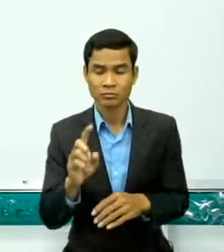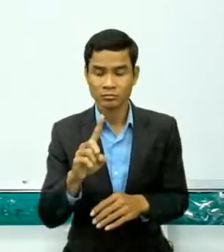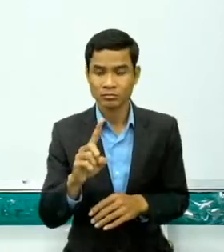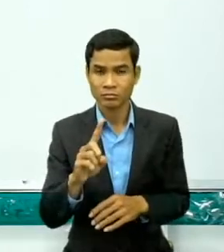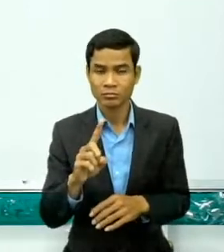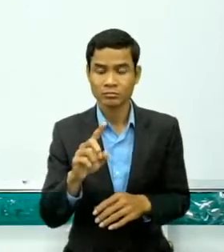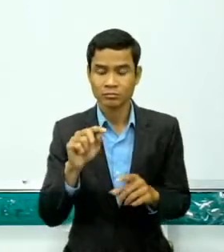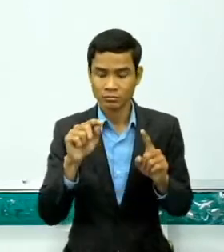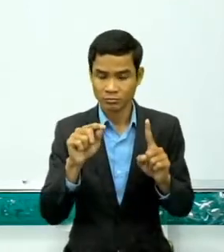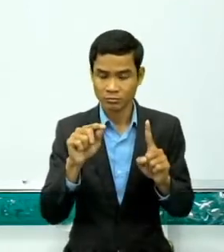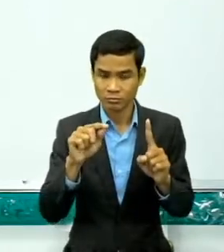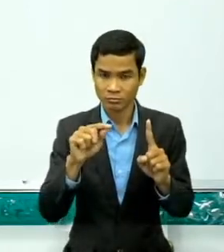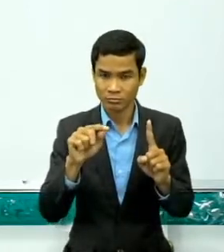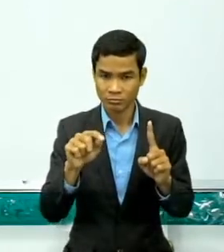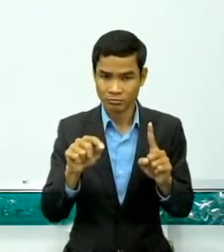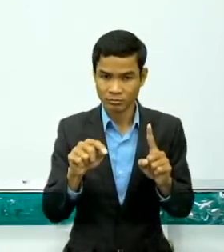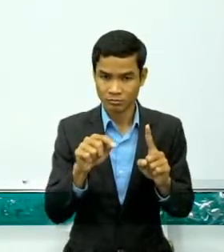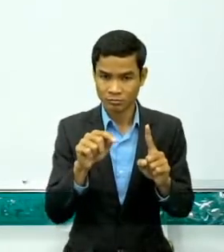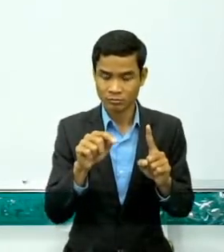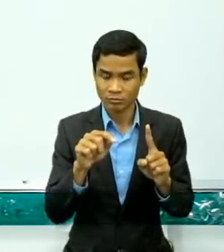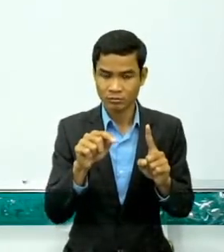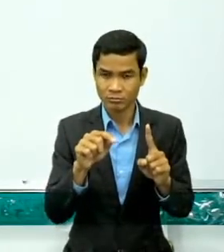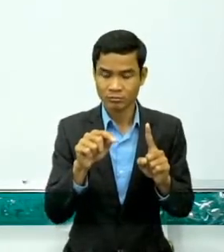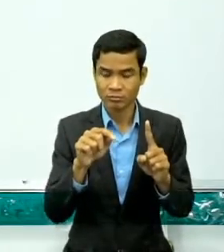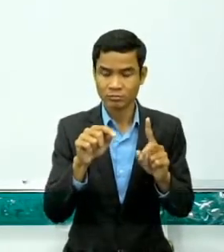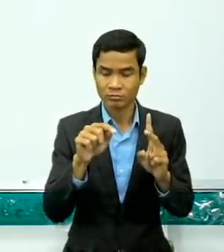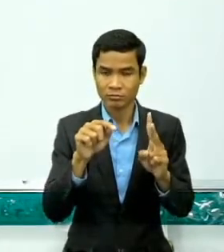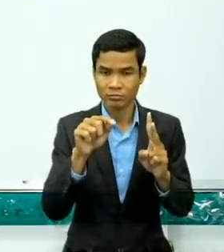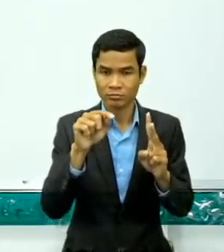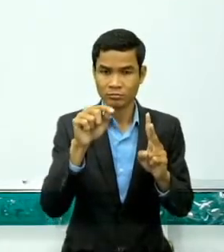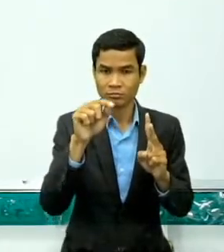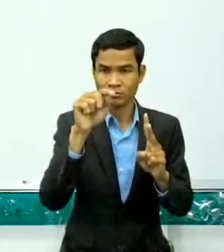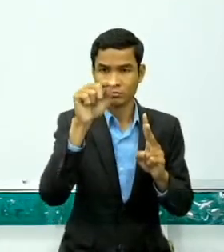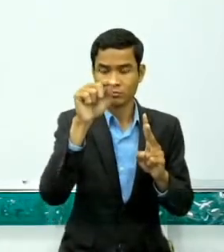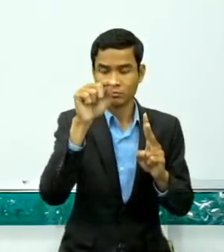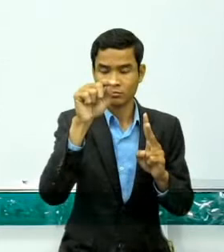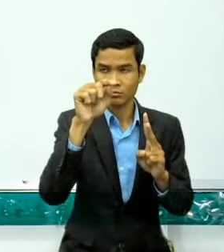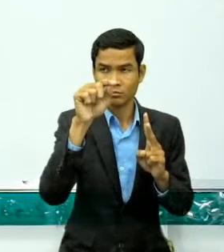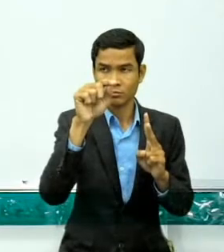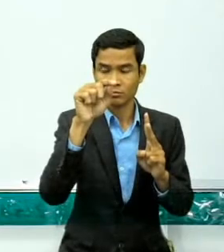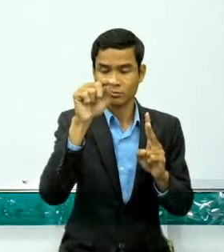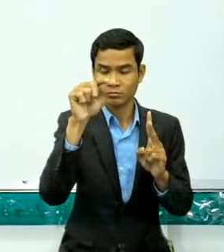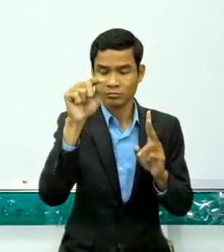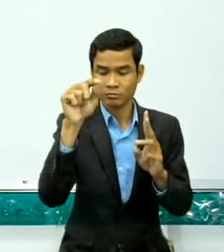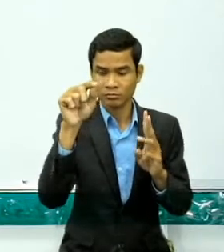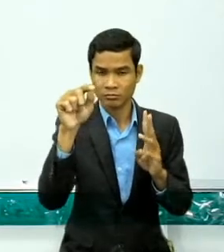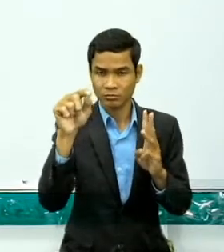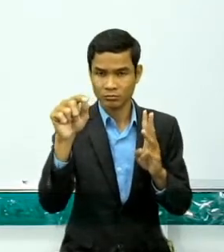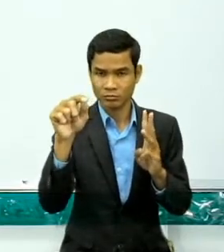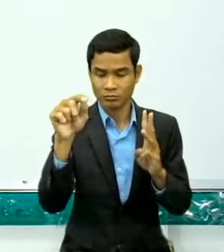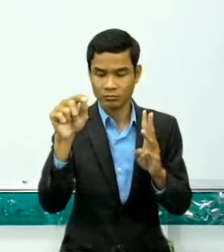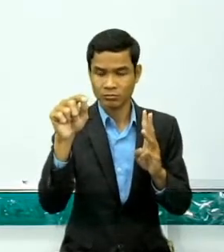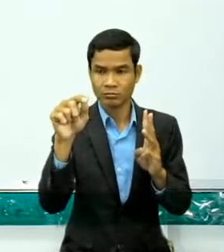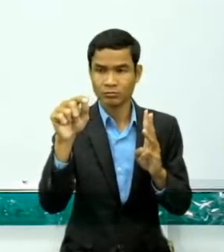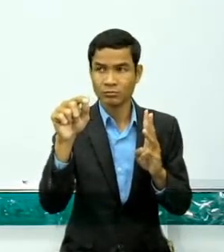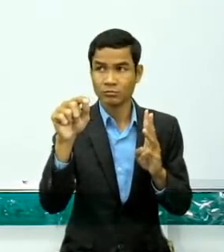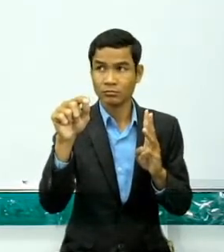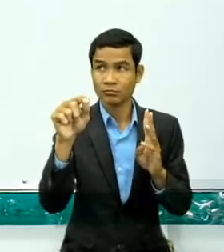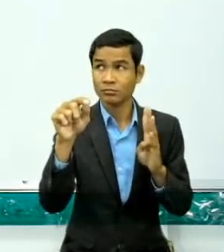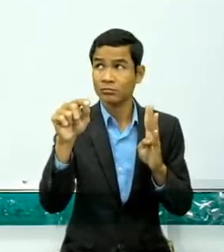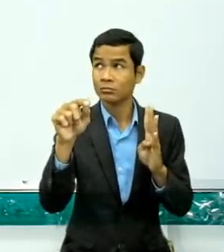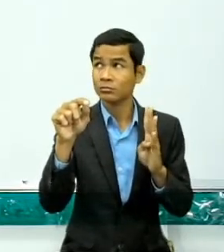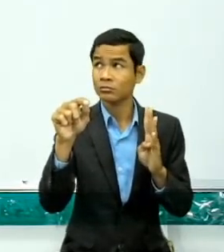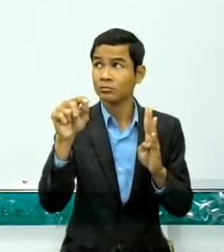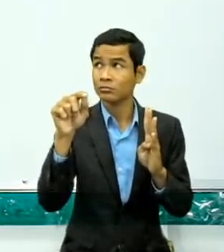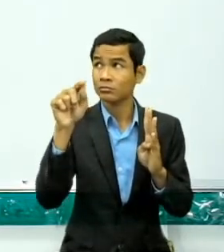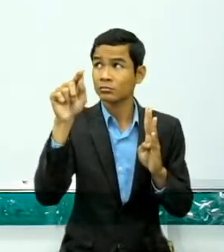1កោងចា2បន្តត្រង់ពីក្រោមឡើងទៅលើ 3បន្ទាត់កាច់4